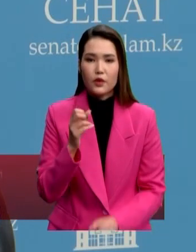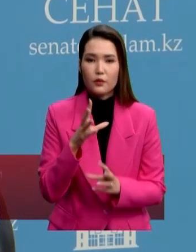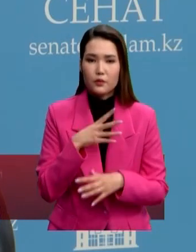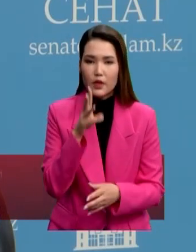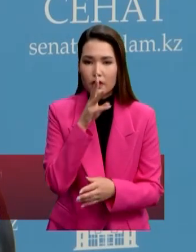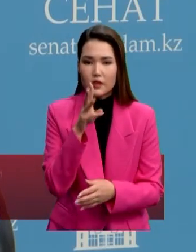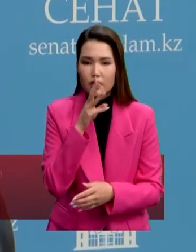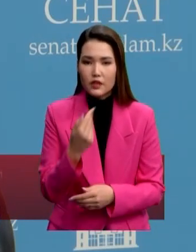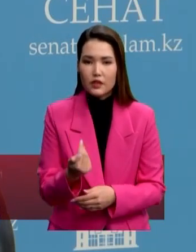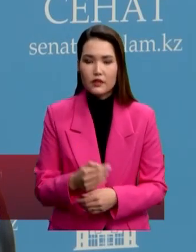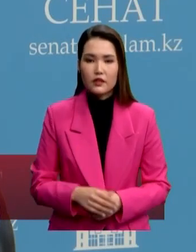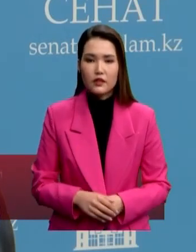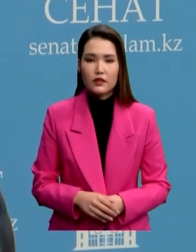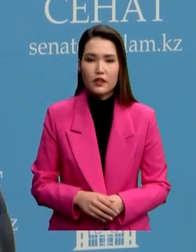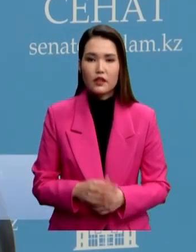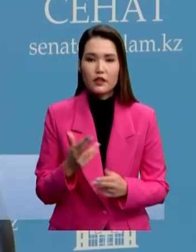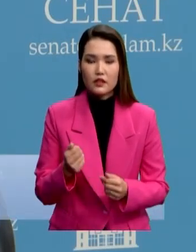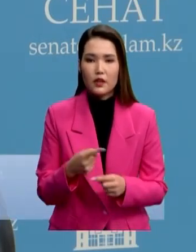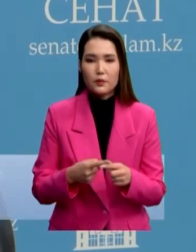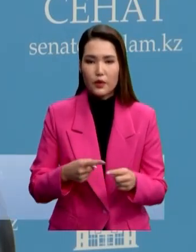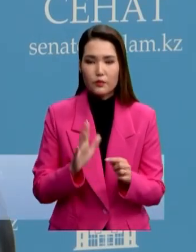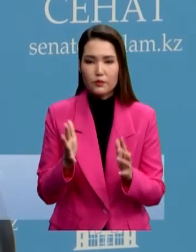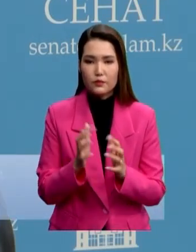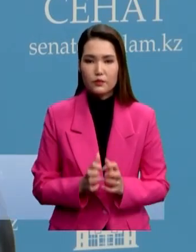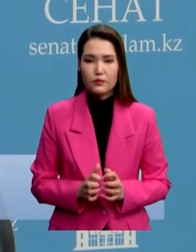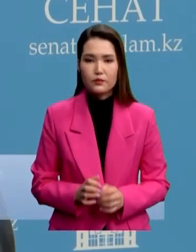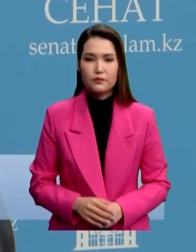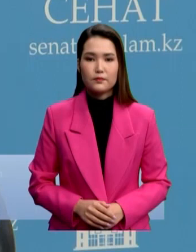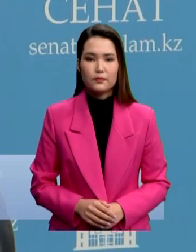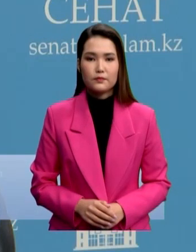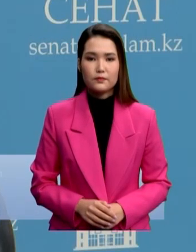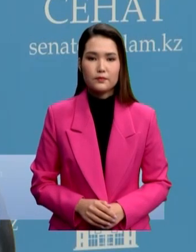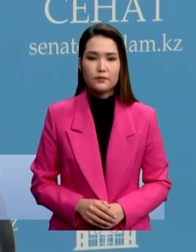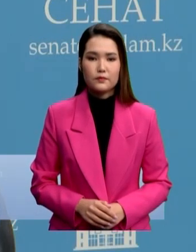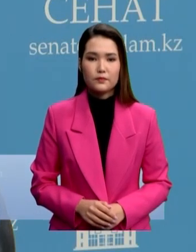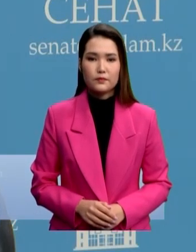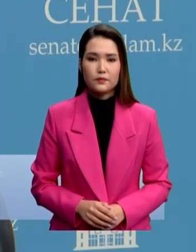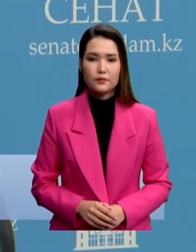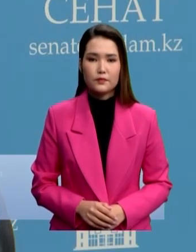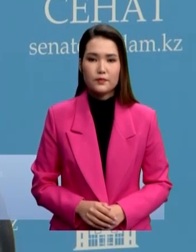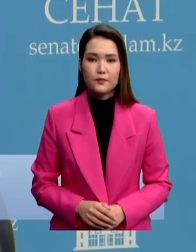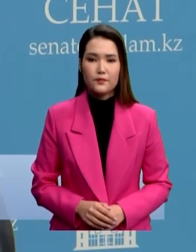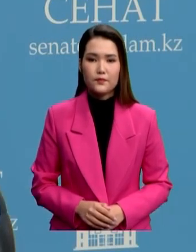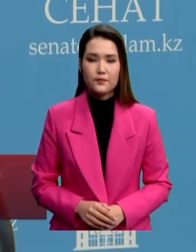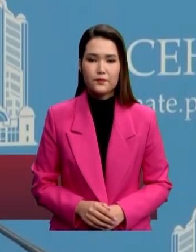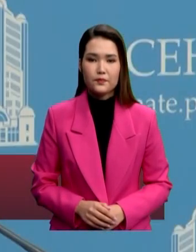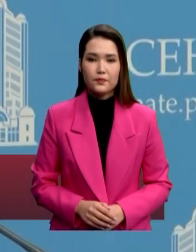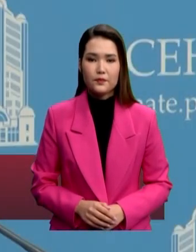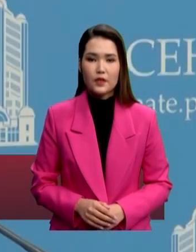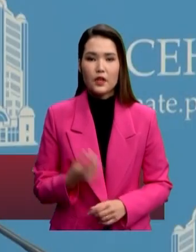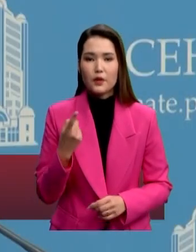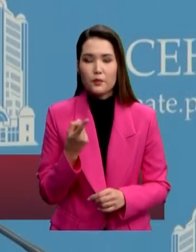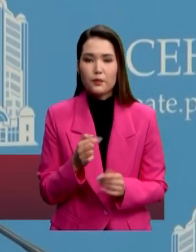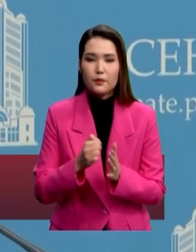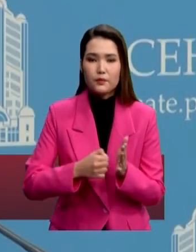на сколько процентов? Я эту информацию вам не могу сказать. Потому что это секретная информация? Да, потому что это секретная информация. А